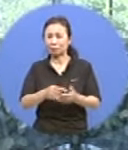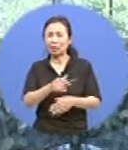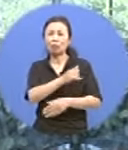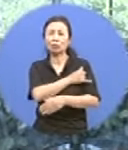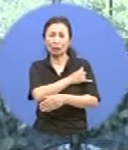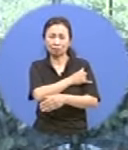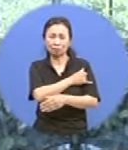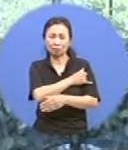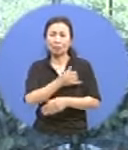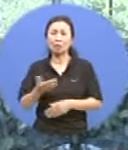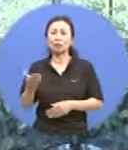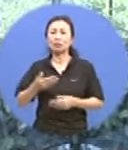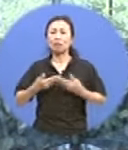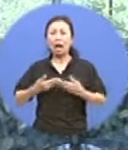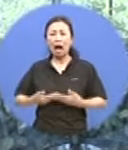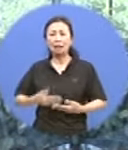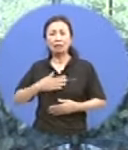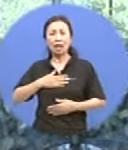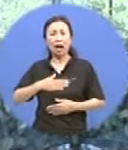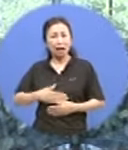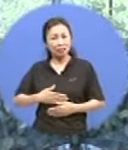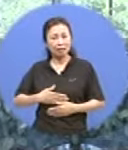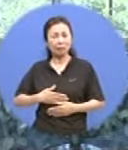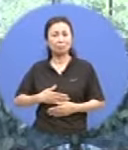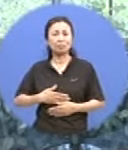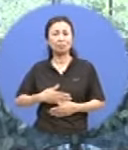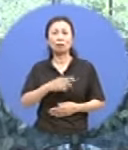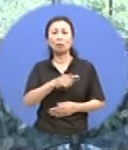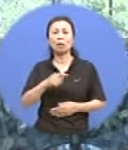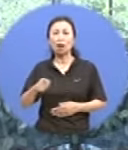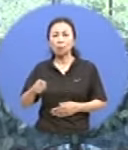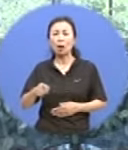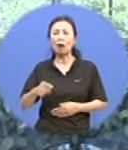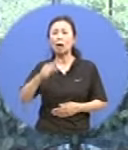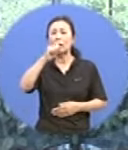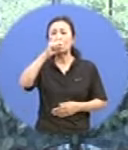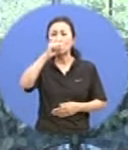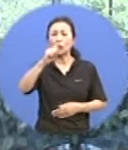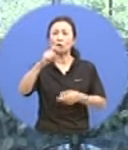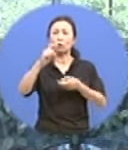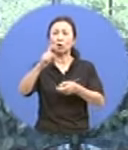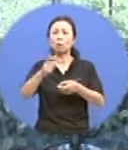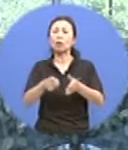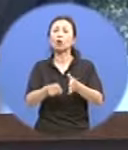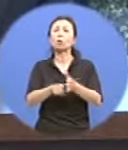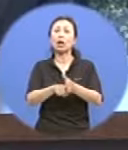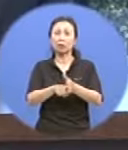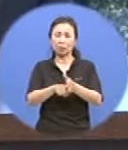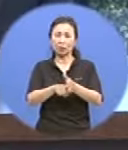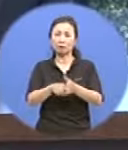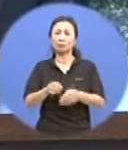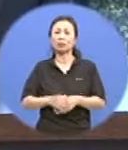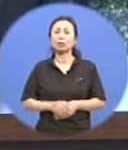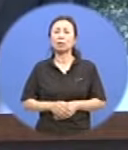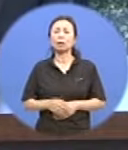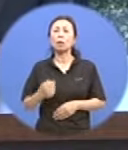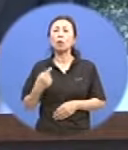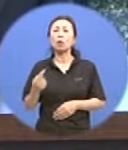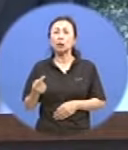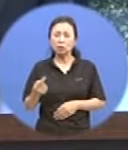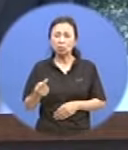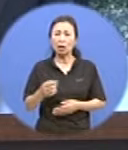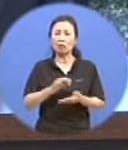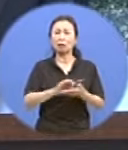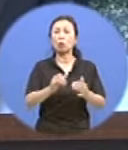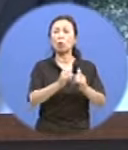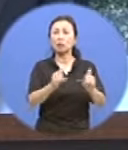安全安心が確保されていること、これも重要、良きという意味でですね。でもう一つはやっぱり消費者顧客の方々